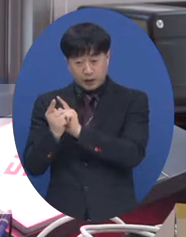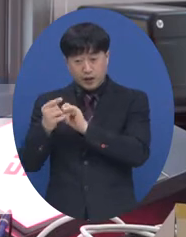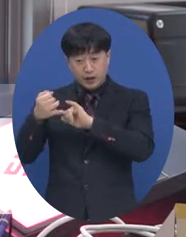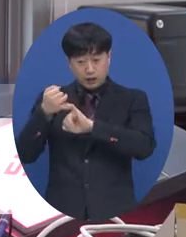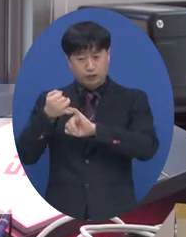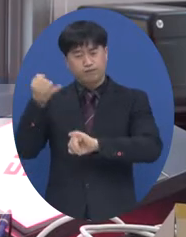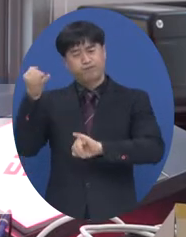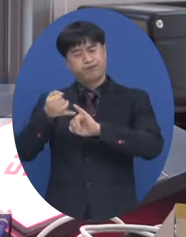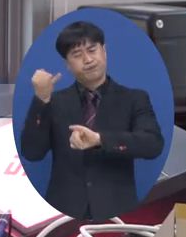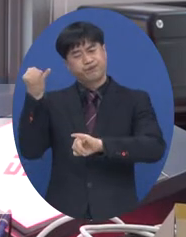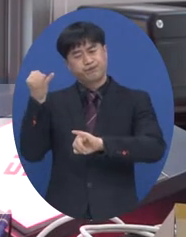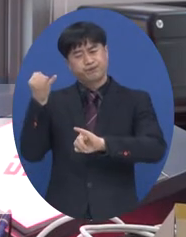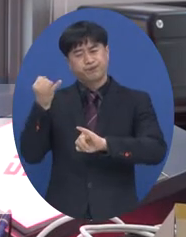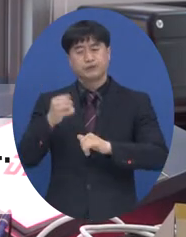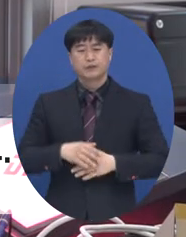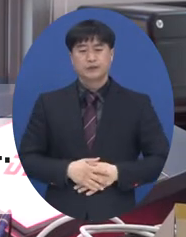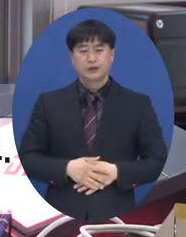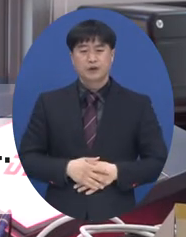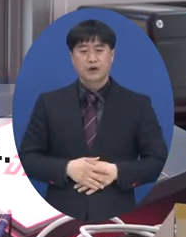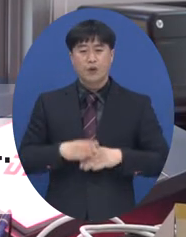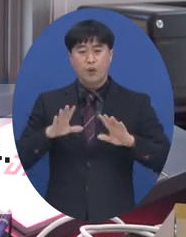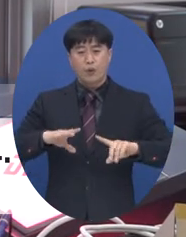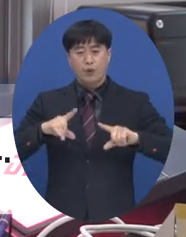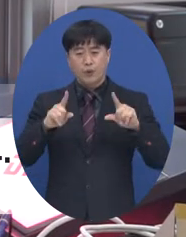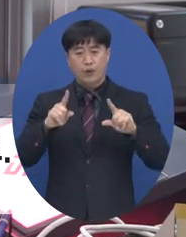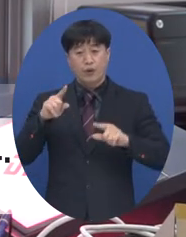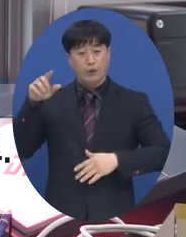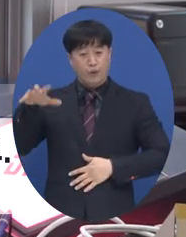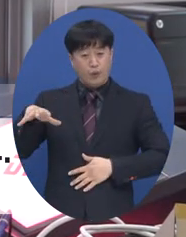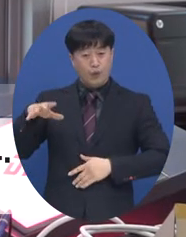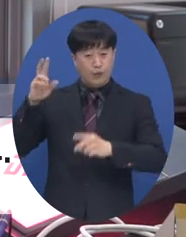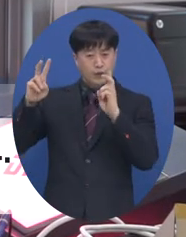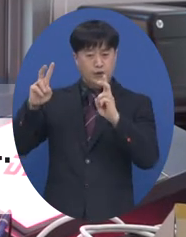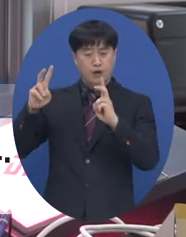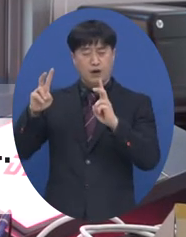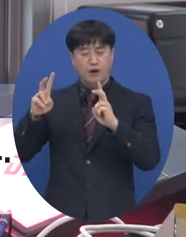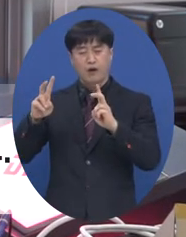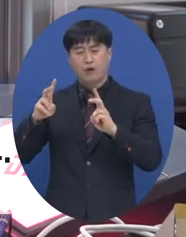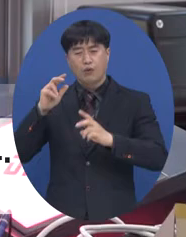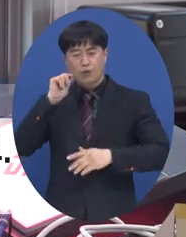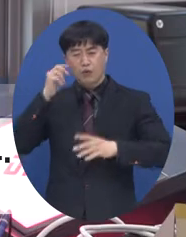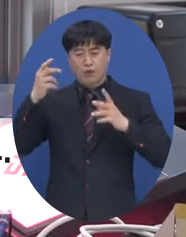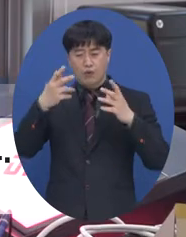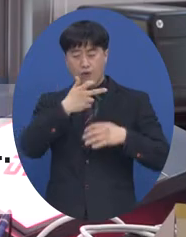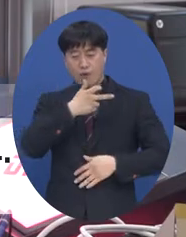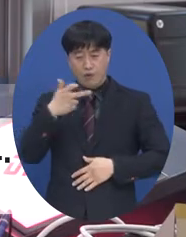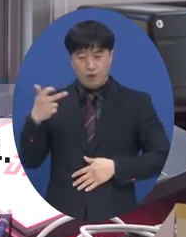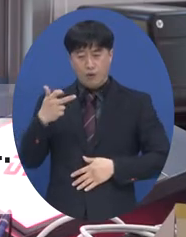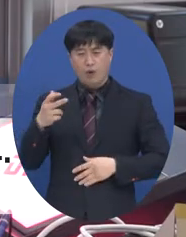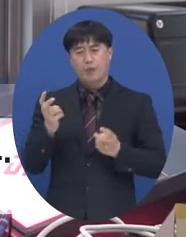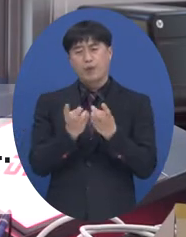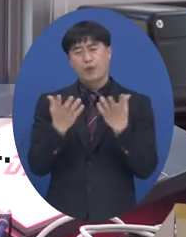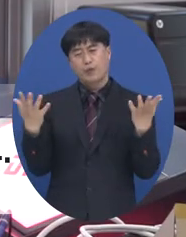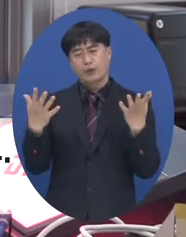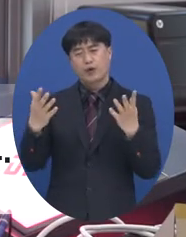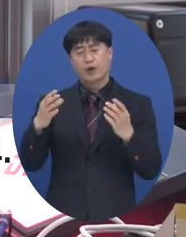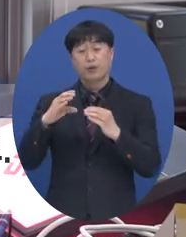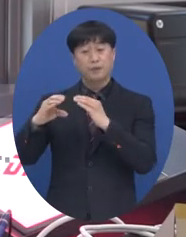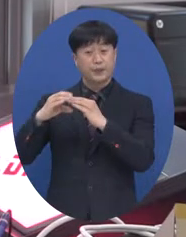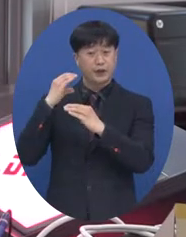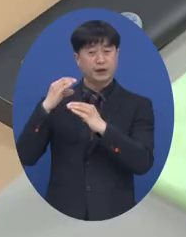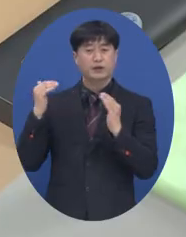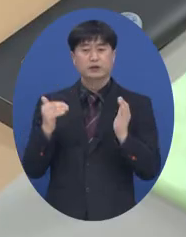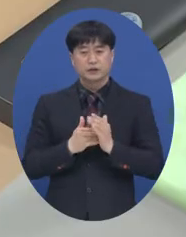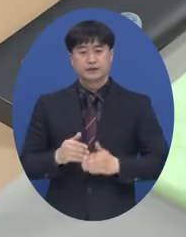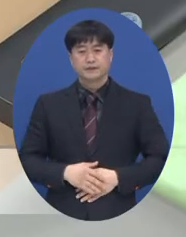끝날 상황이구요 올해도 거기는 지금 회사와 탄력이 좀 커서 어떻게 할지 몰라 따라고 매일이